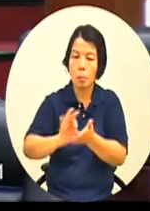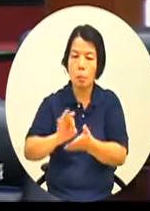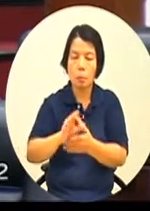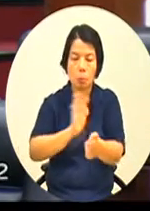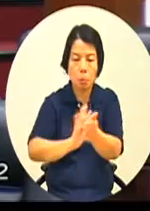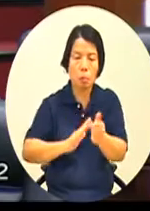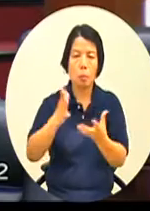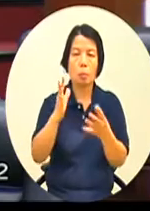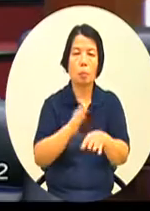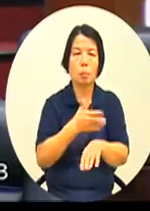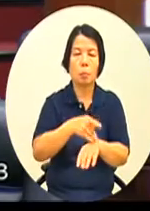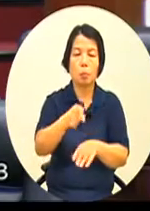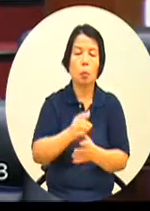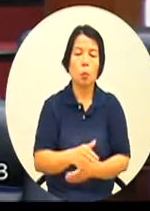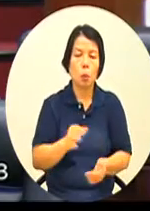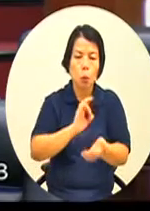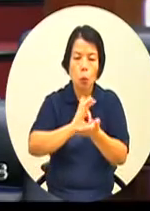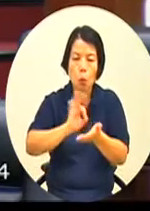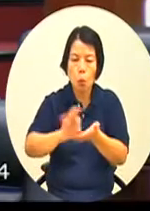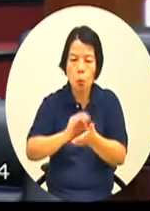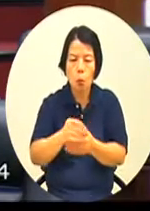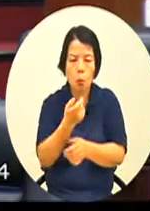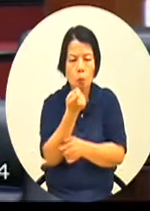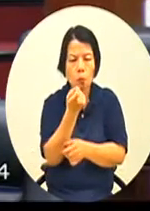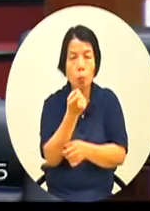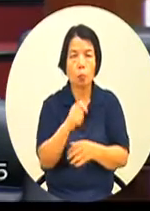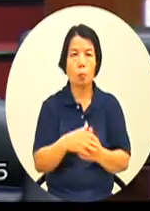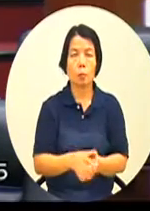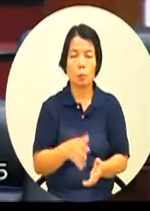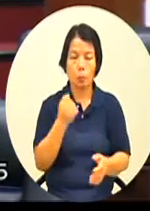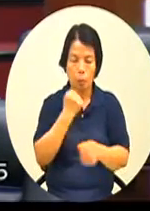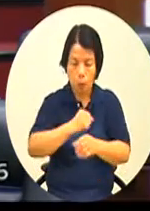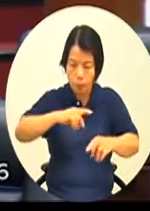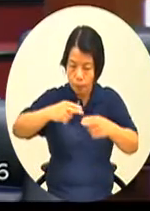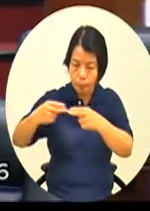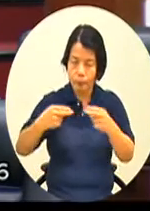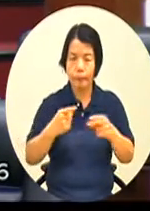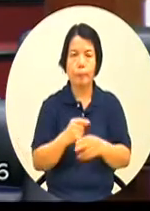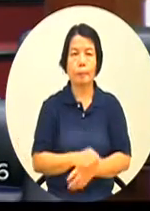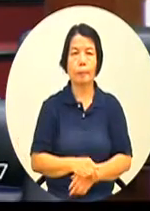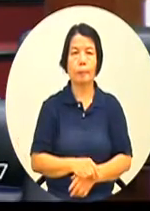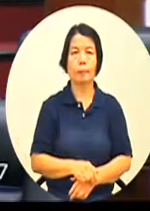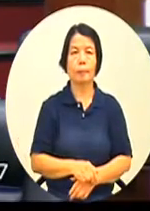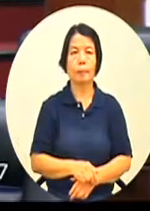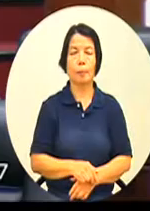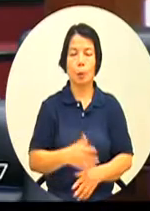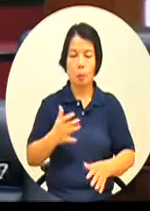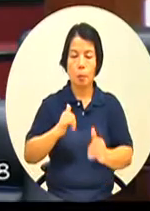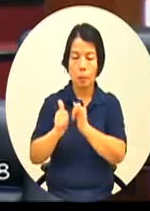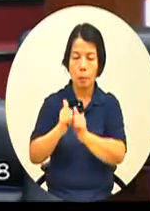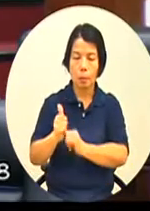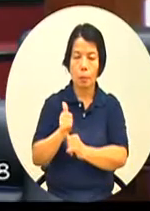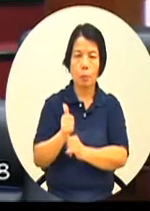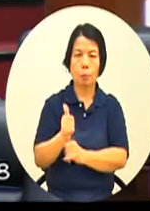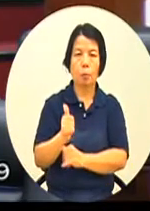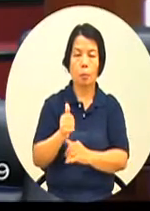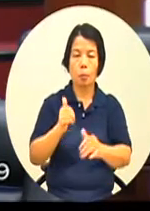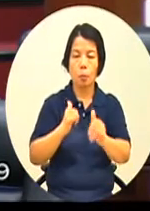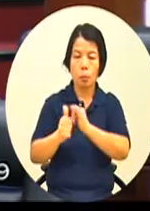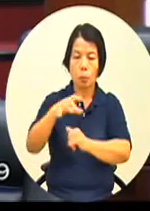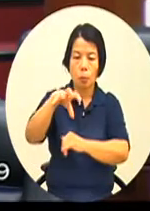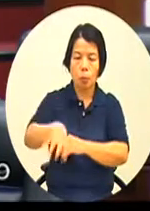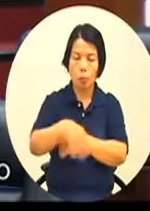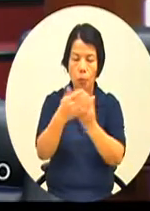它如果是使用率低的空间，有没有可能做一些改造，做一些改造跟社会局来合作来做这样的一